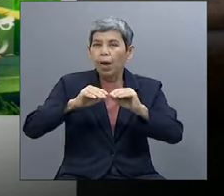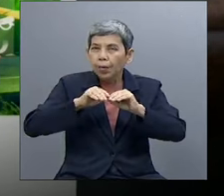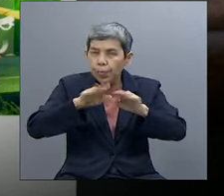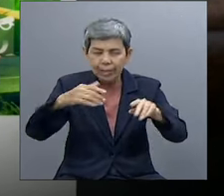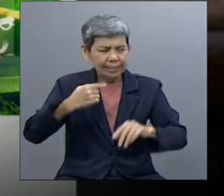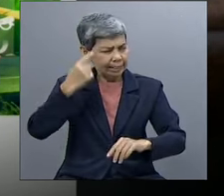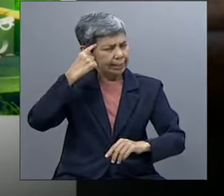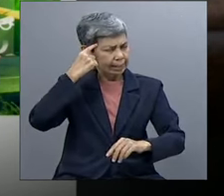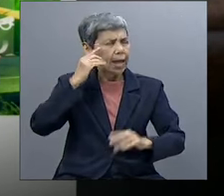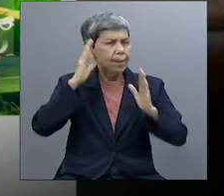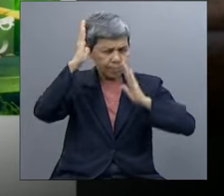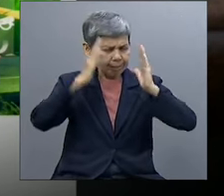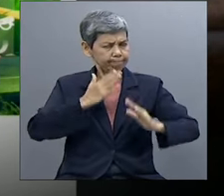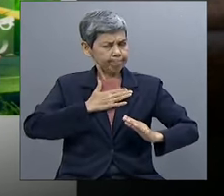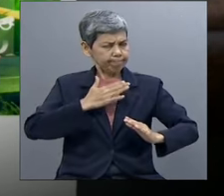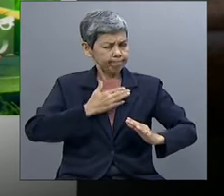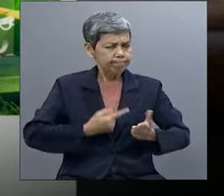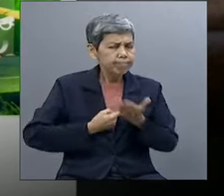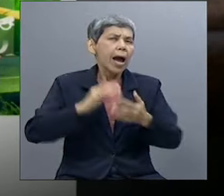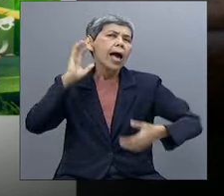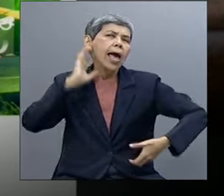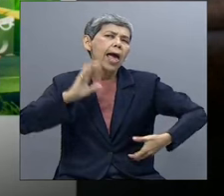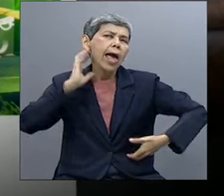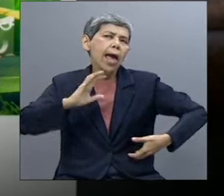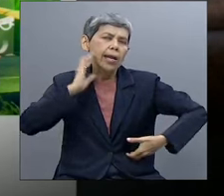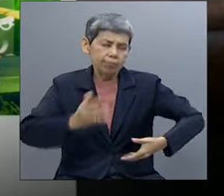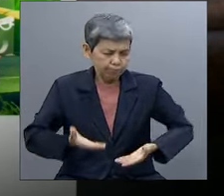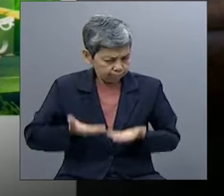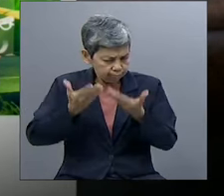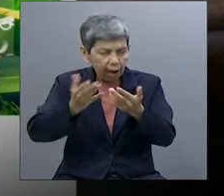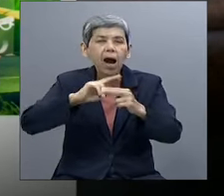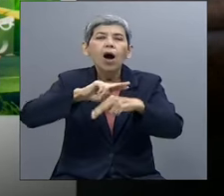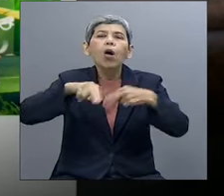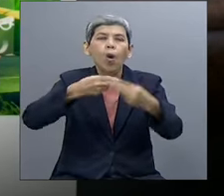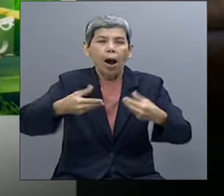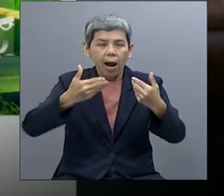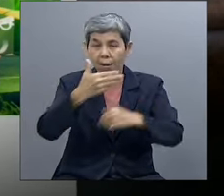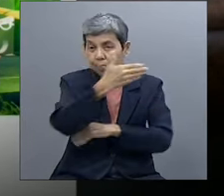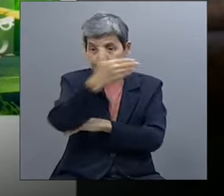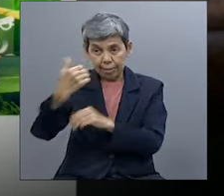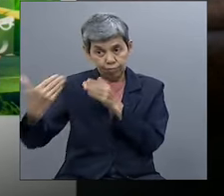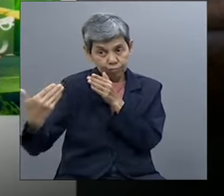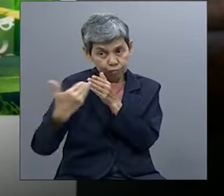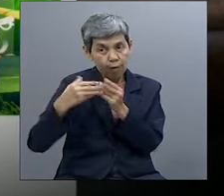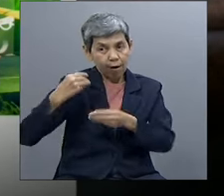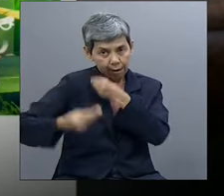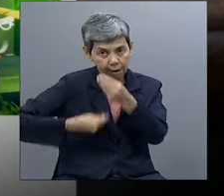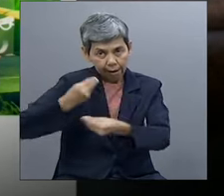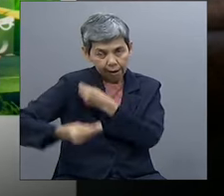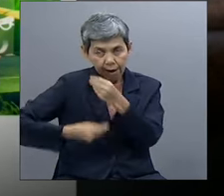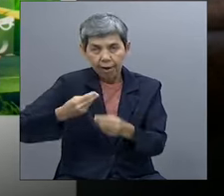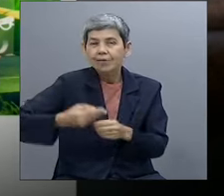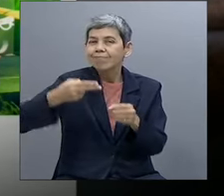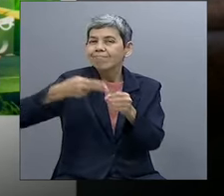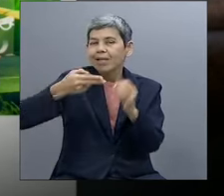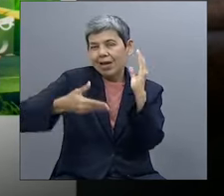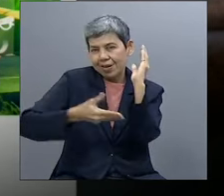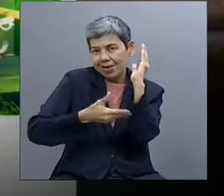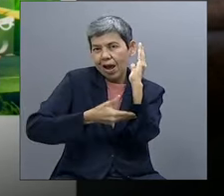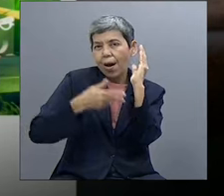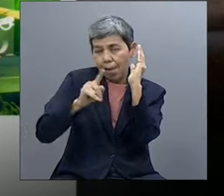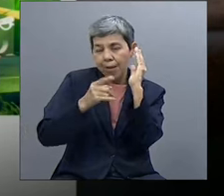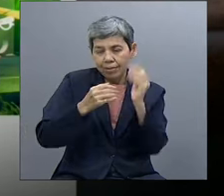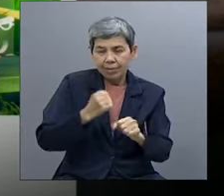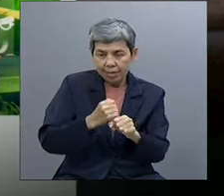เสนอให้มาเลเซียมอบอุรังอุตังบอเนียวเป็นของขวัญให้กับประเทศที่ทำการค้าน้ำมันปาล์มกับมาเลเซียค่ะ